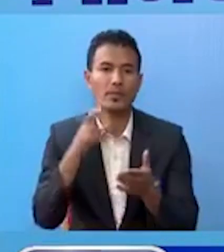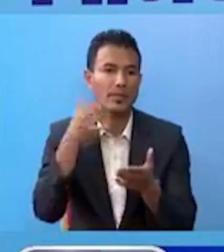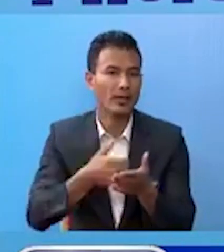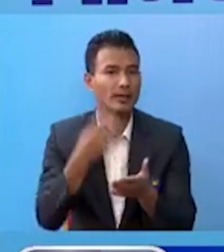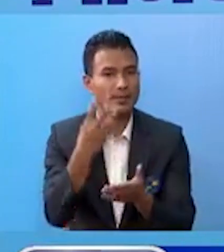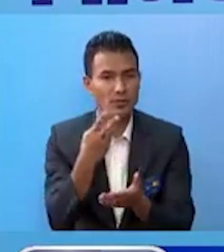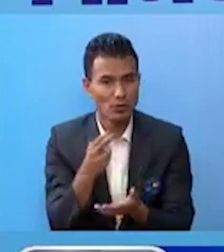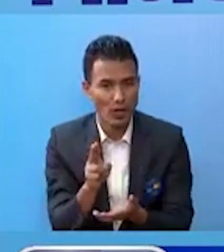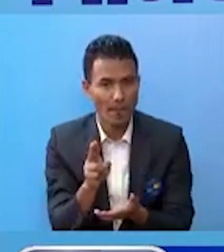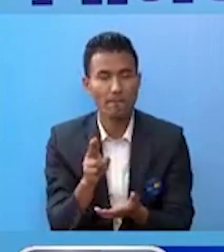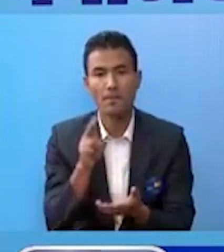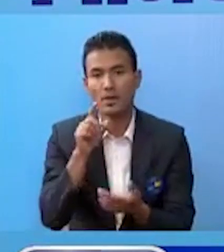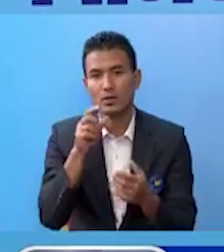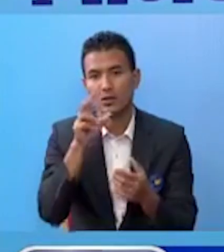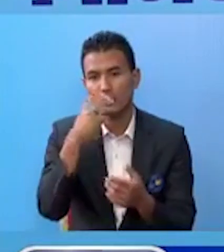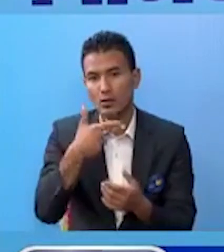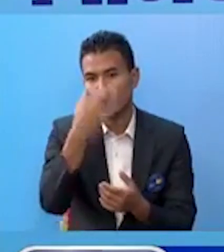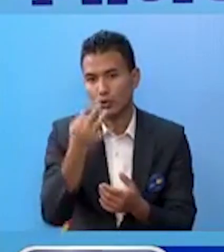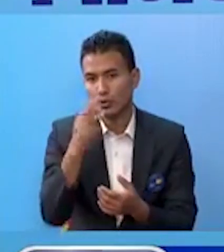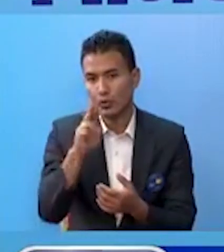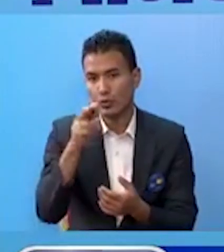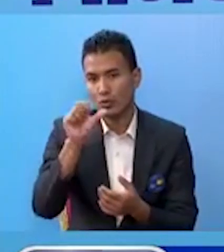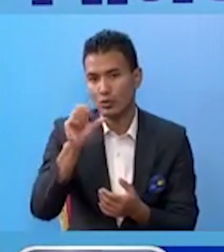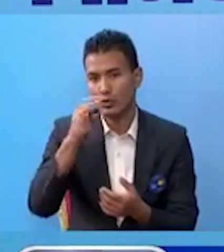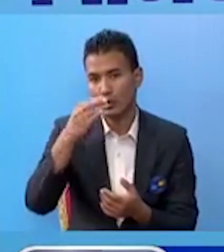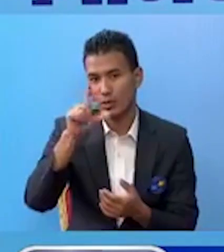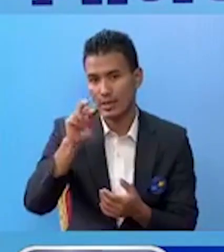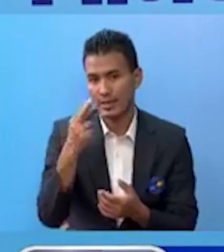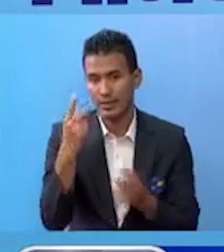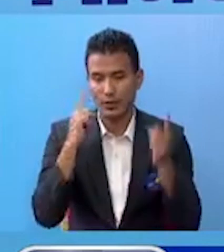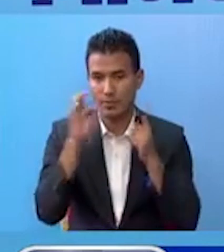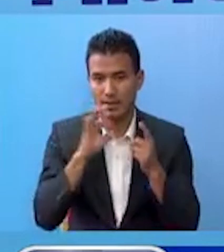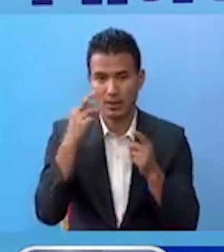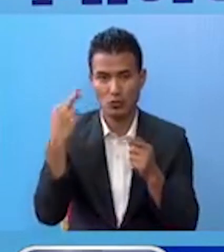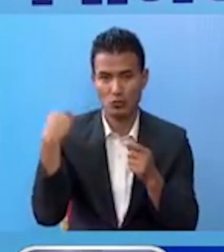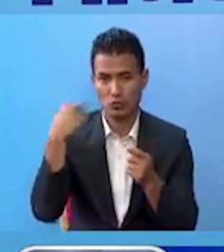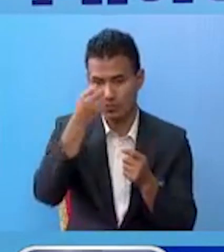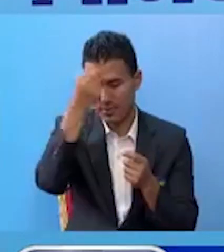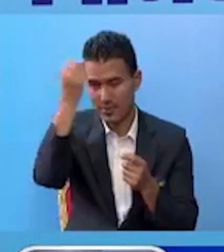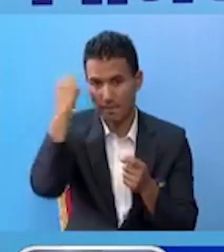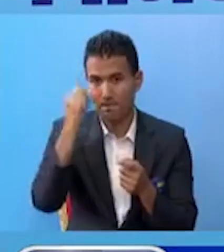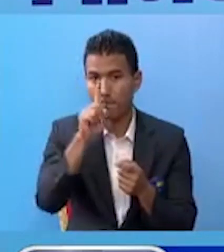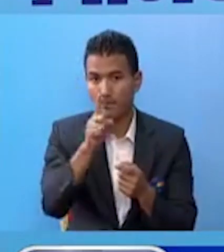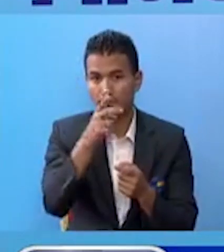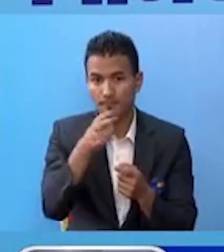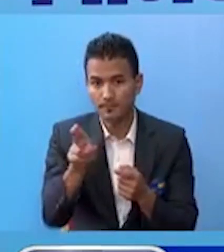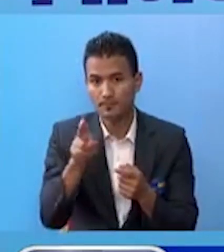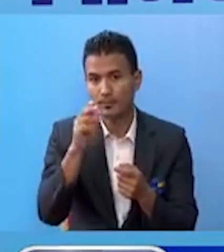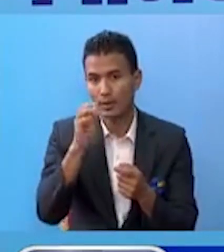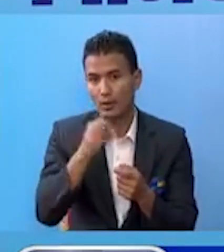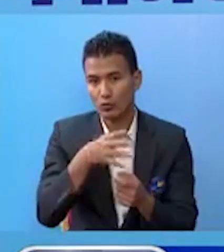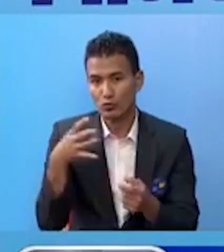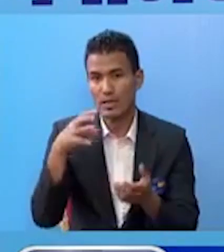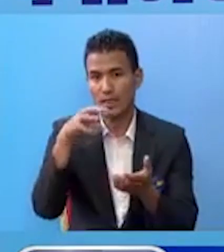दाङका तीनजना, चौरजारी नगरपालिका पीसीआर प्रयोगशालामा रुकुम पश्चिमका एकजना,